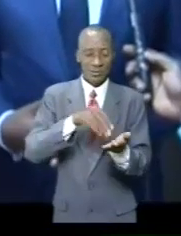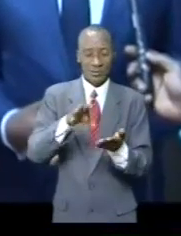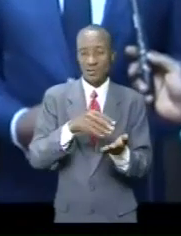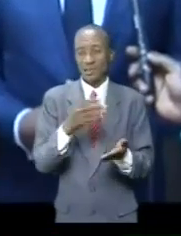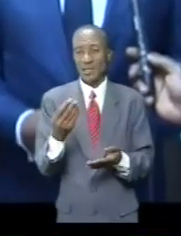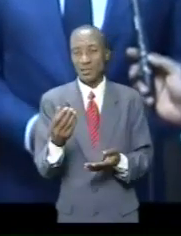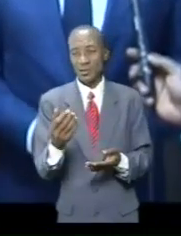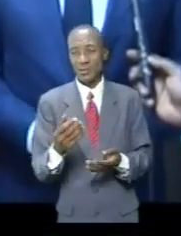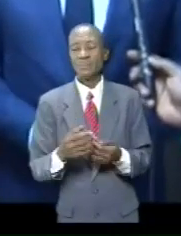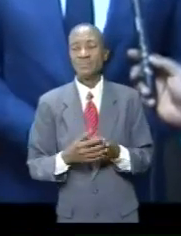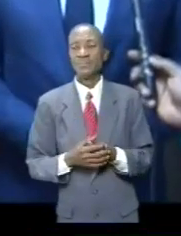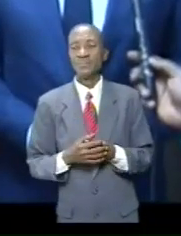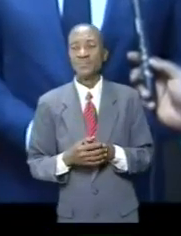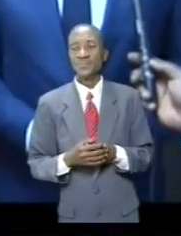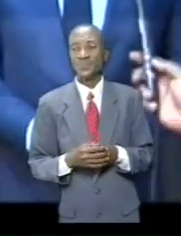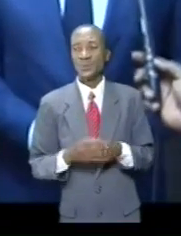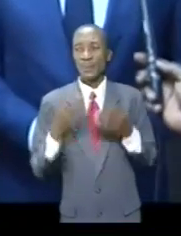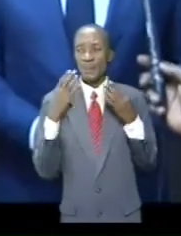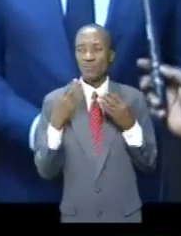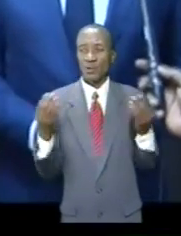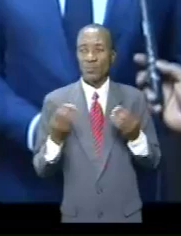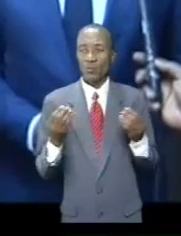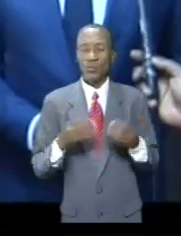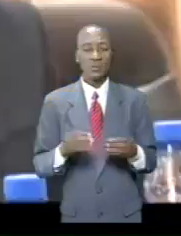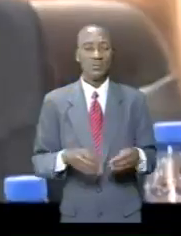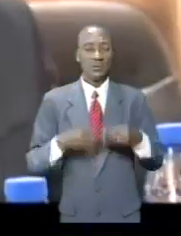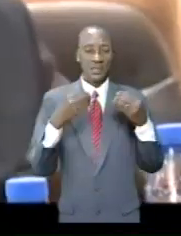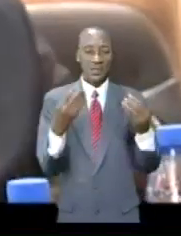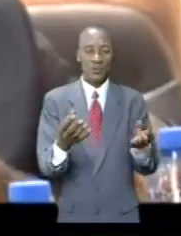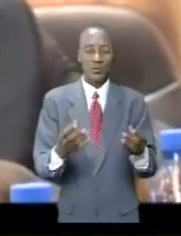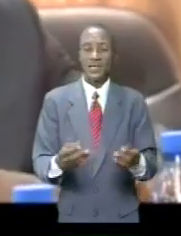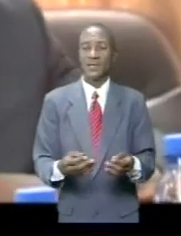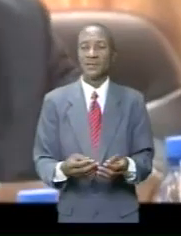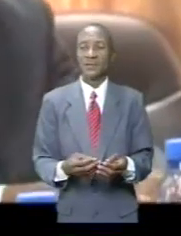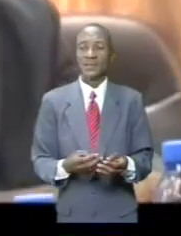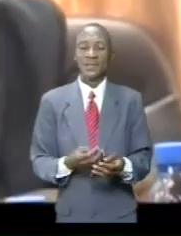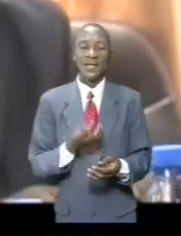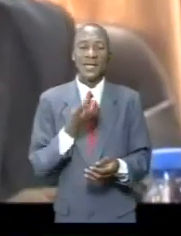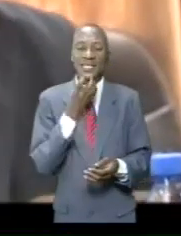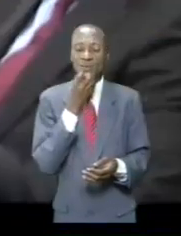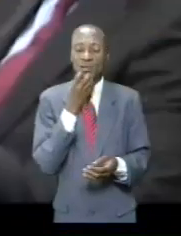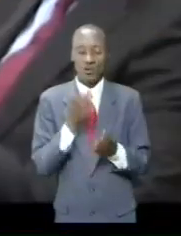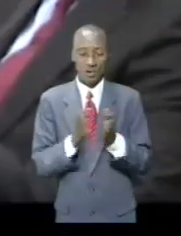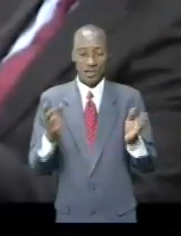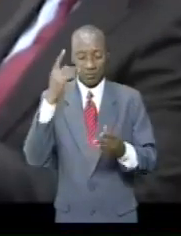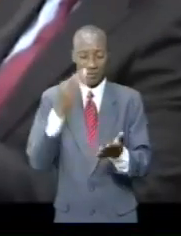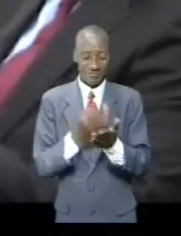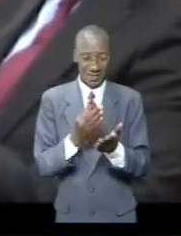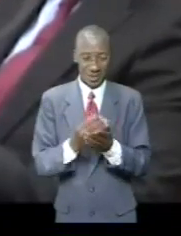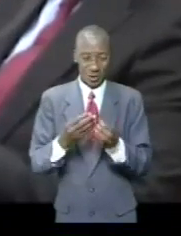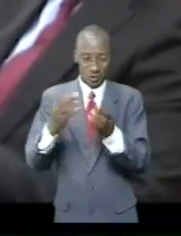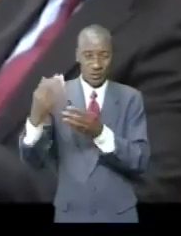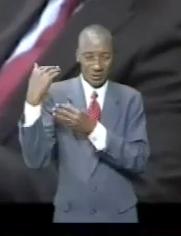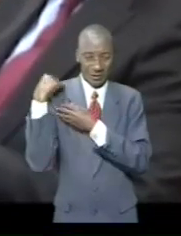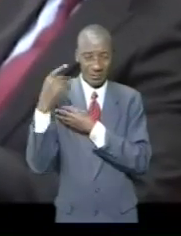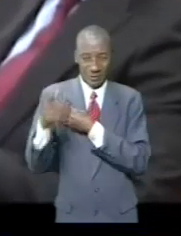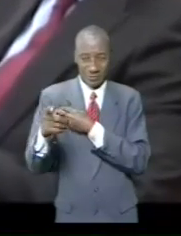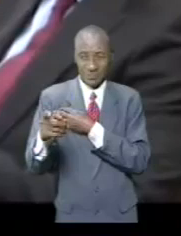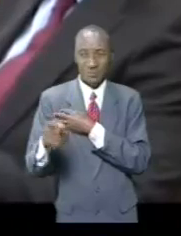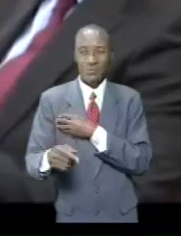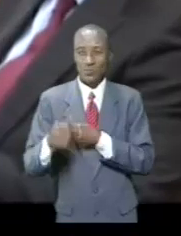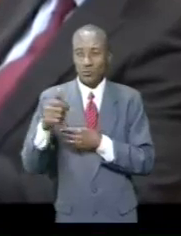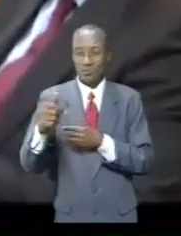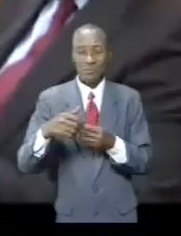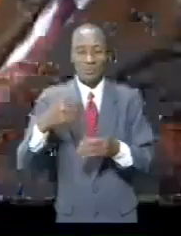Voilà pourquoi il a responsabilisé l'inspection générale des finances, qui relève de son autorité, de faire une mission